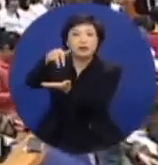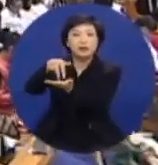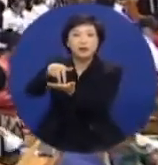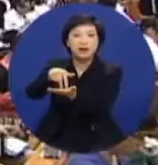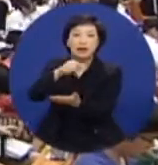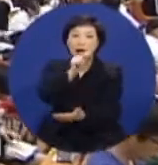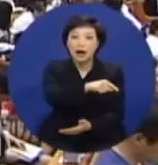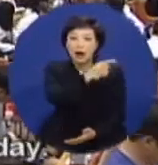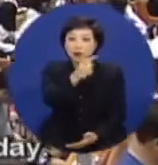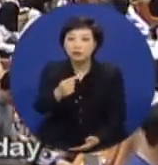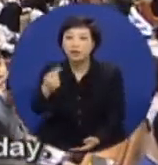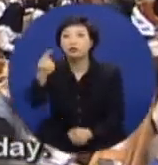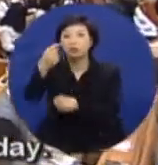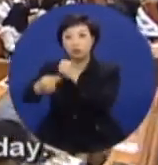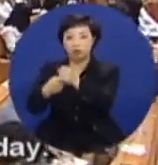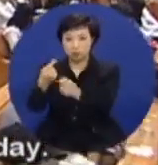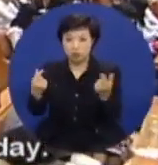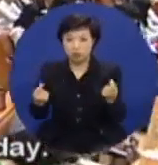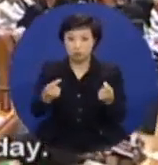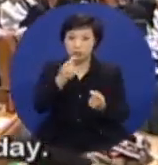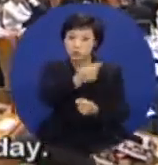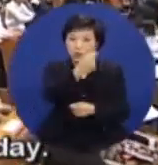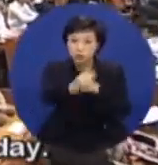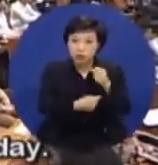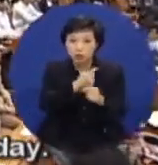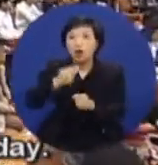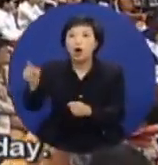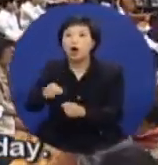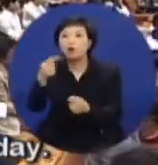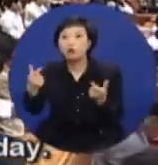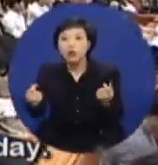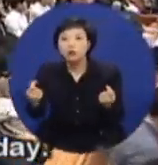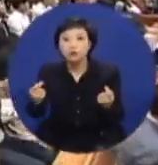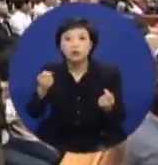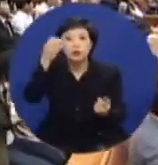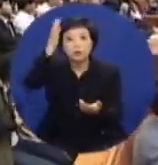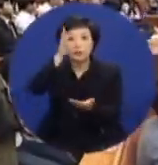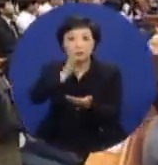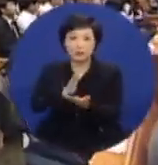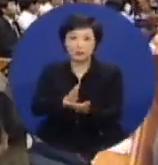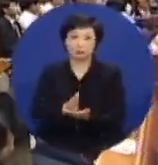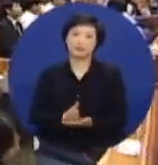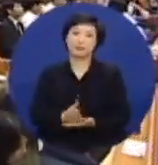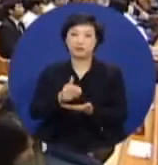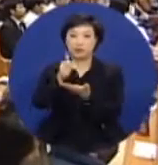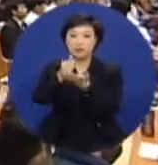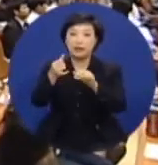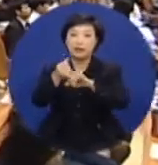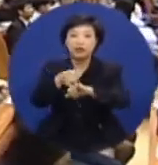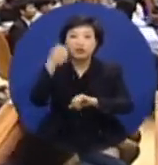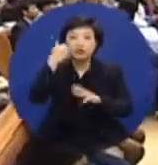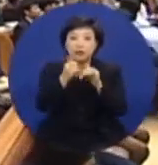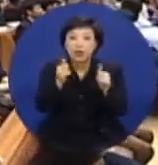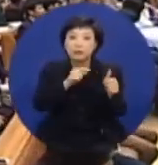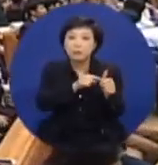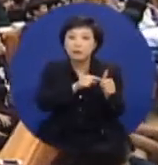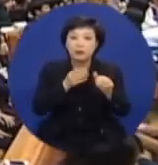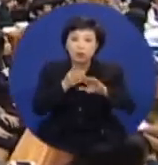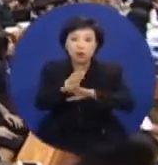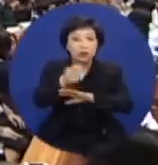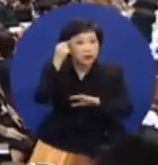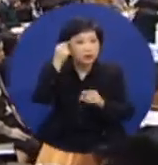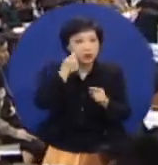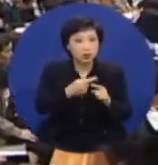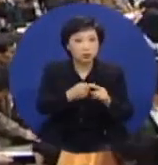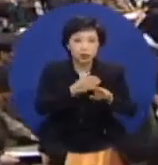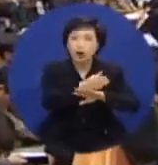같고 천 년이 하루 같은 이 한 가지를 잊지 말라 주의 약속은 어떤 이의 더디다고 생각하는 것 같이 더딘